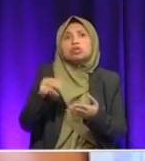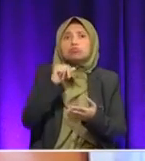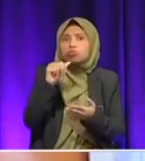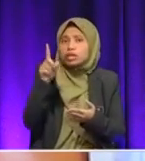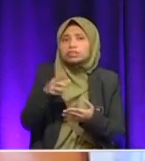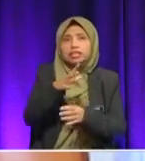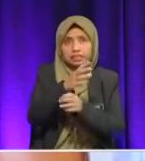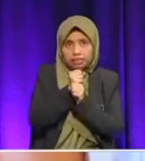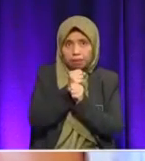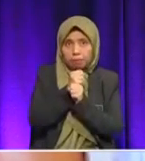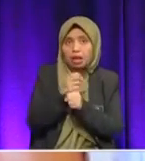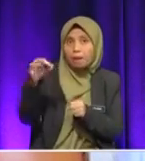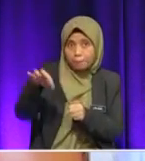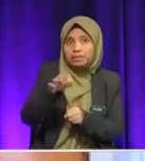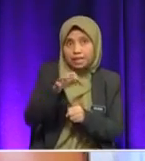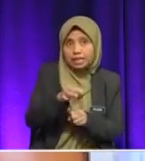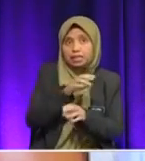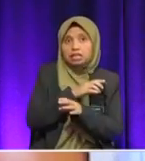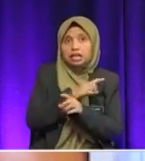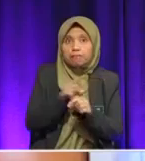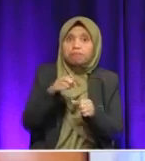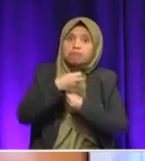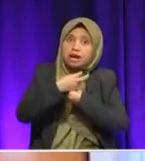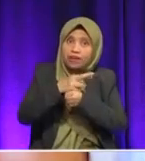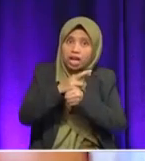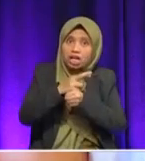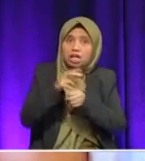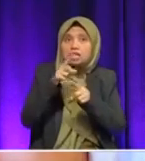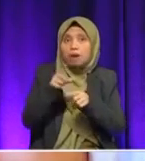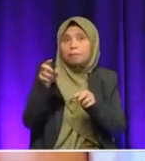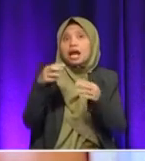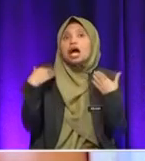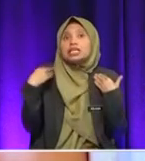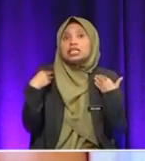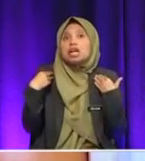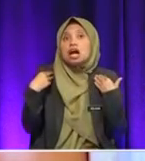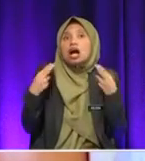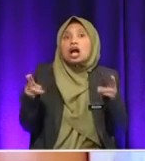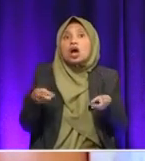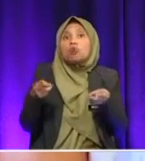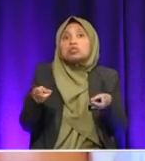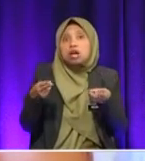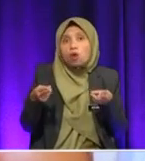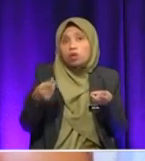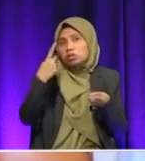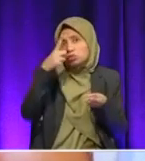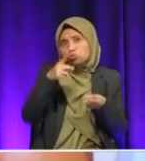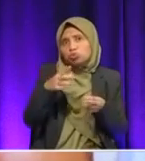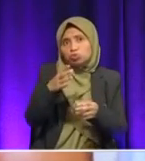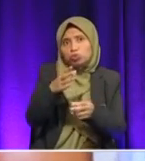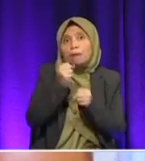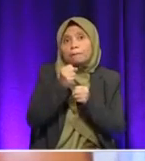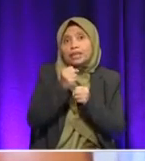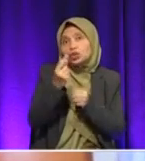kemahiran dalam menjahit ataupun mereka Tetapi ada juga elima keusahawanan nyaman kebuli guna pakai gak boleh menjalani pendapatan